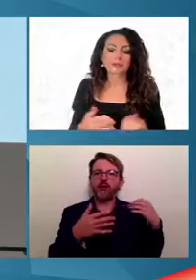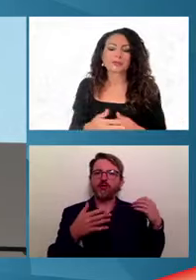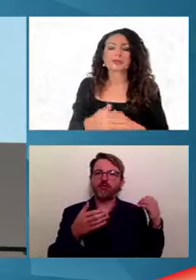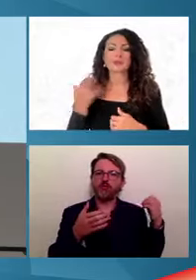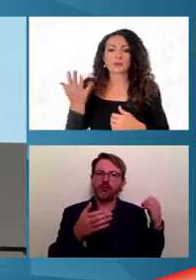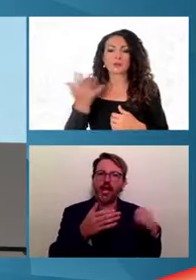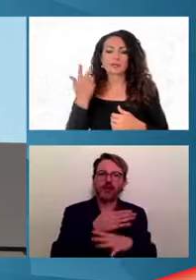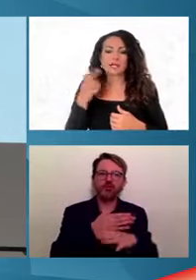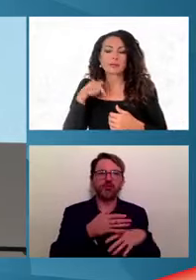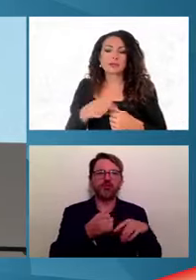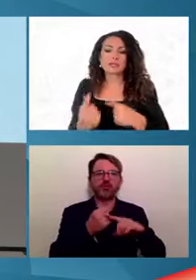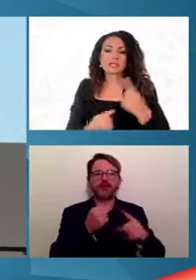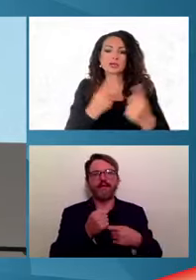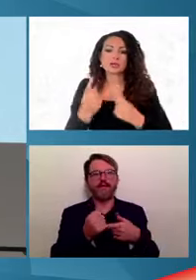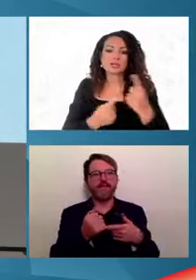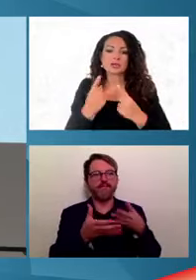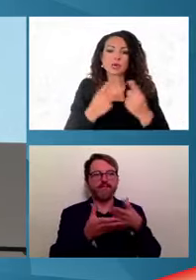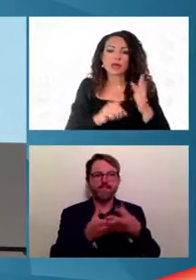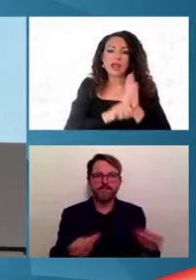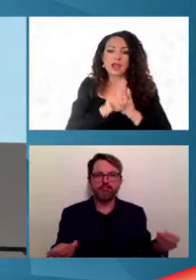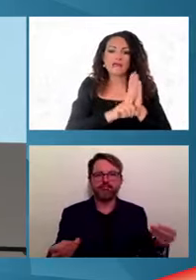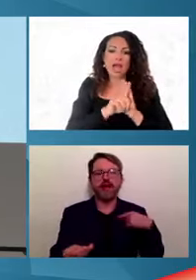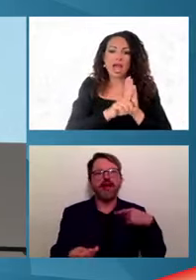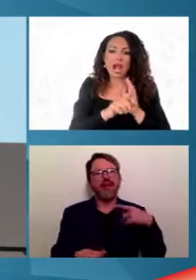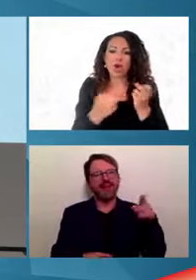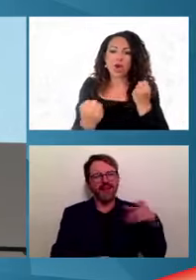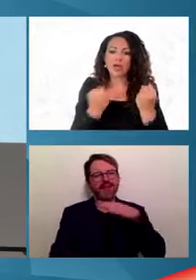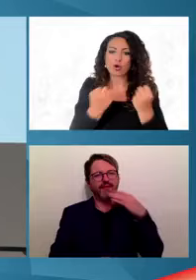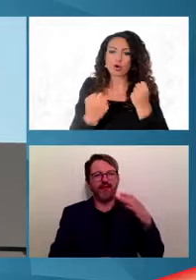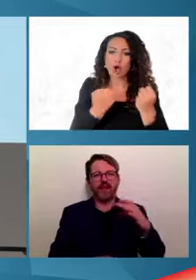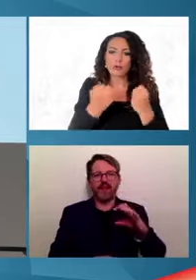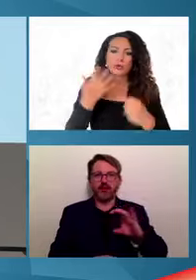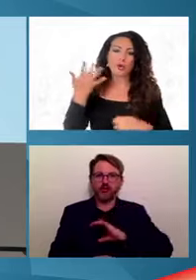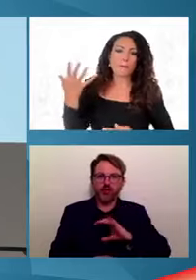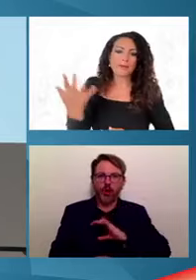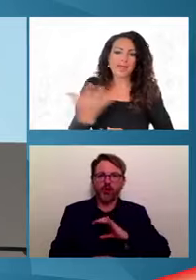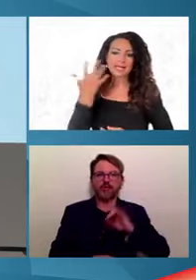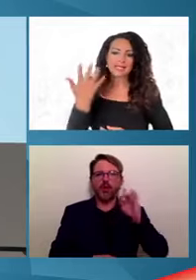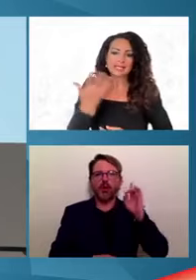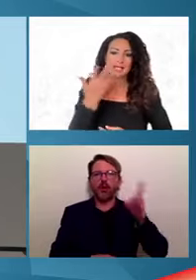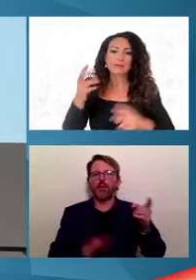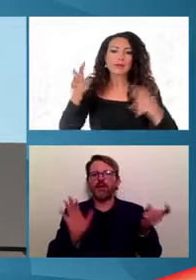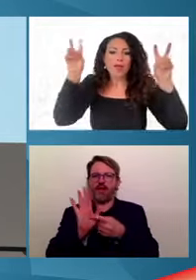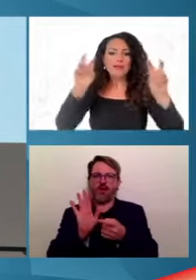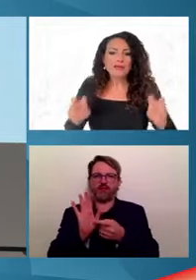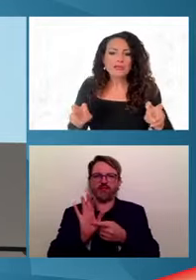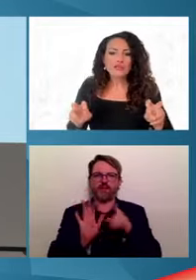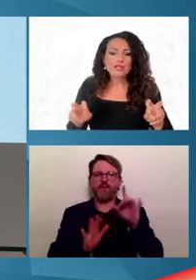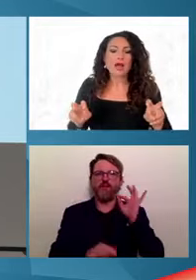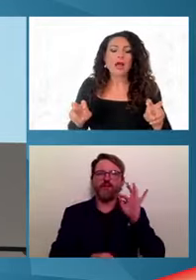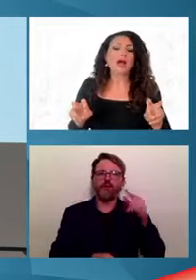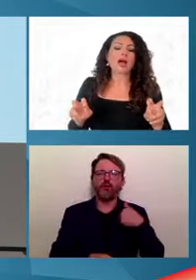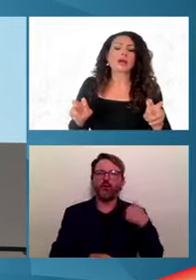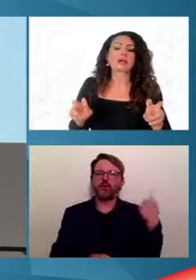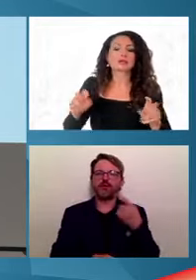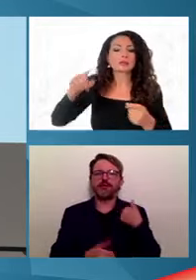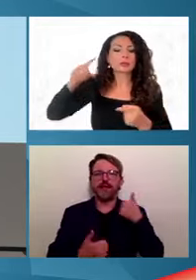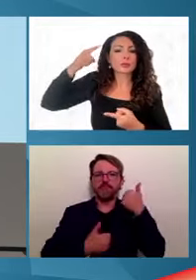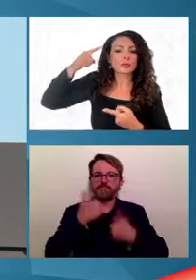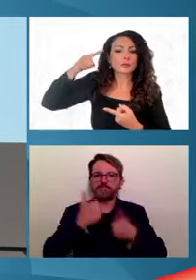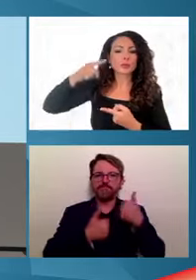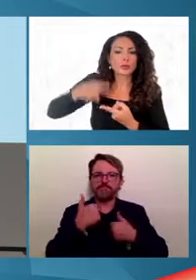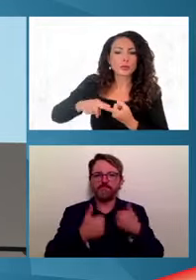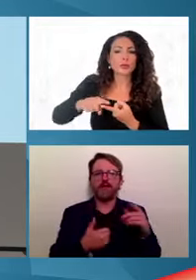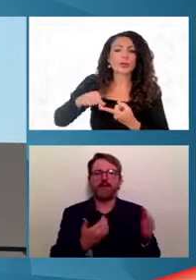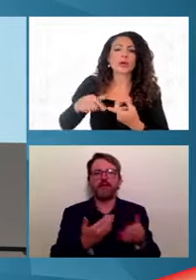sind eine Herausforderung, sie sind aber auch eine Chance. Eine Chance für unsere Wettbewerbsfähigkeit. Der Klimaplan 2040